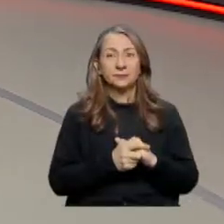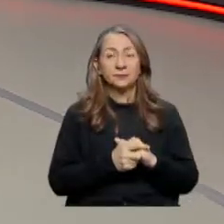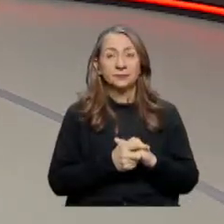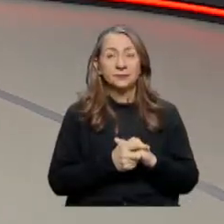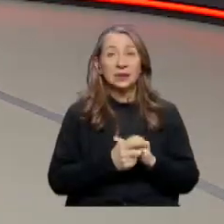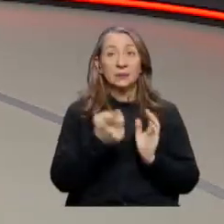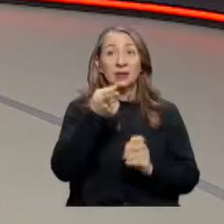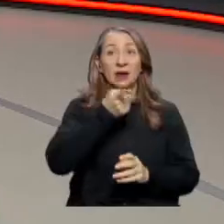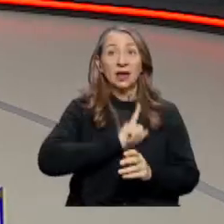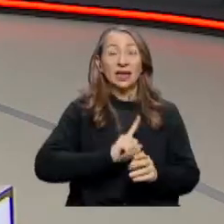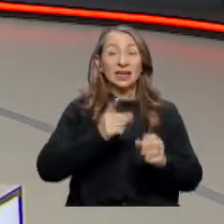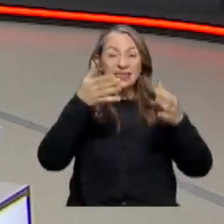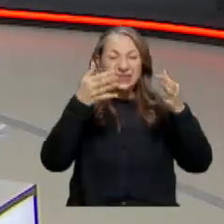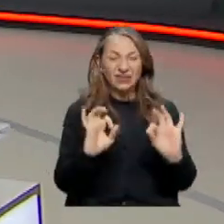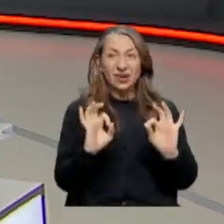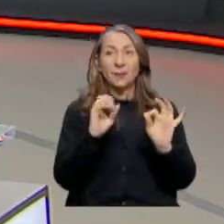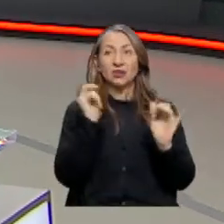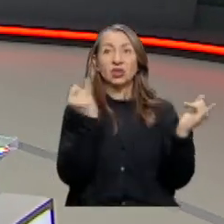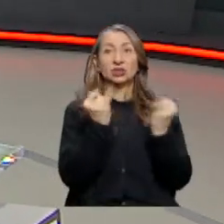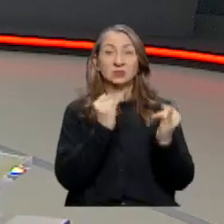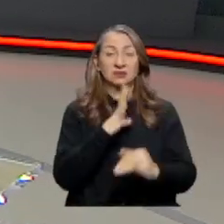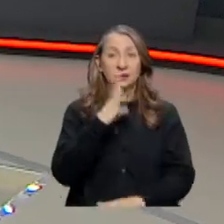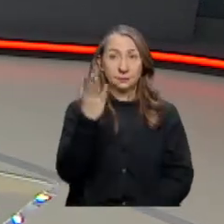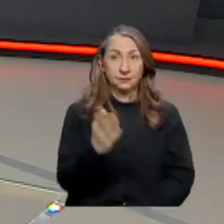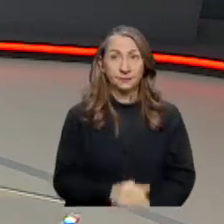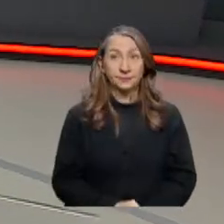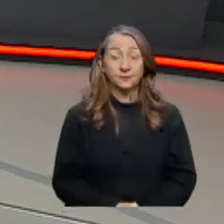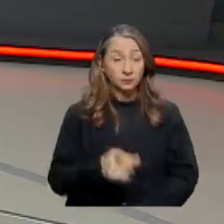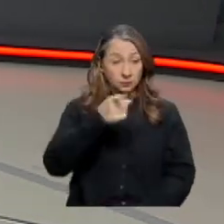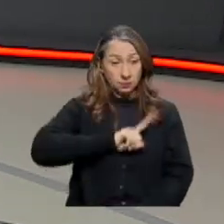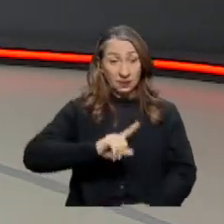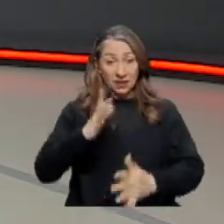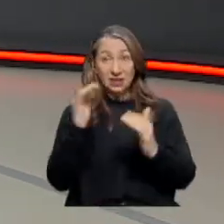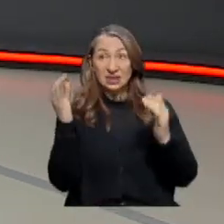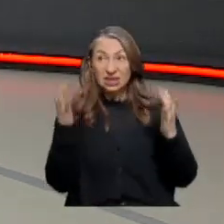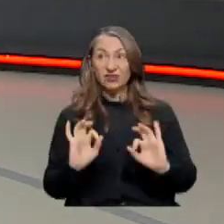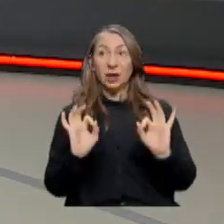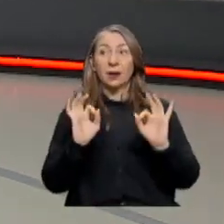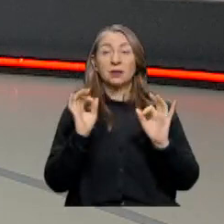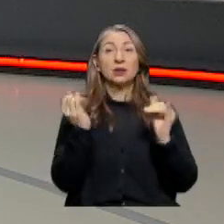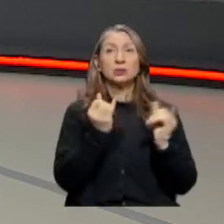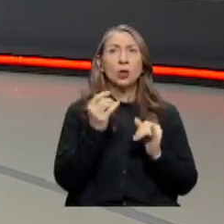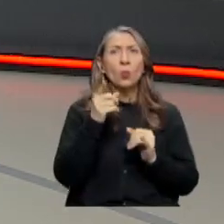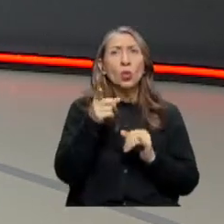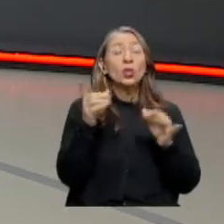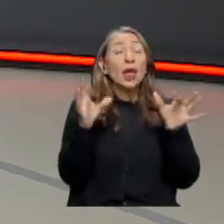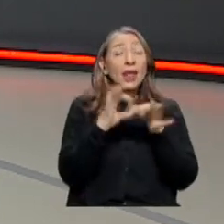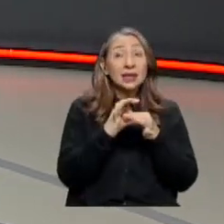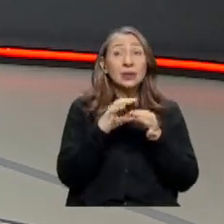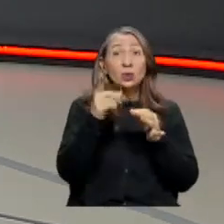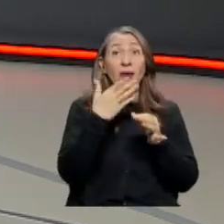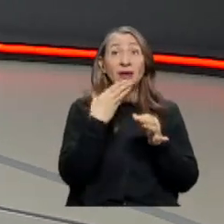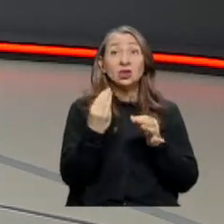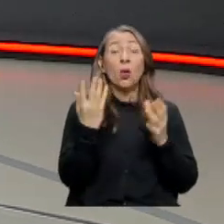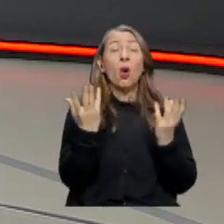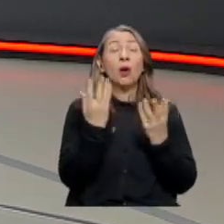bir adaylık ve sıfırlama tartışması var. Adaylık ve sıfırlama tartışması. Böyle bununla ilgili buna